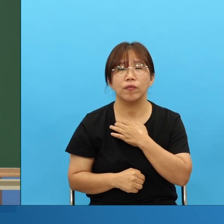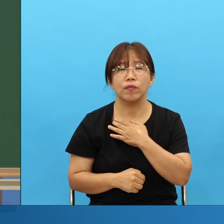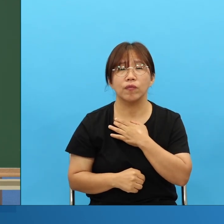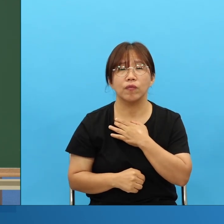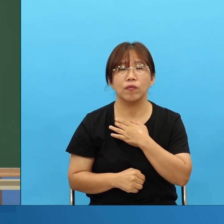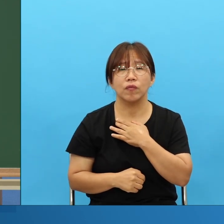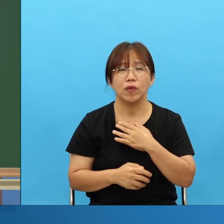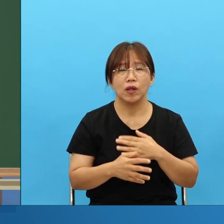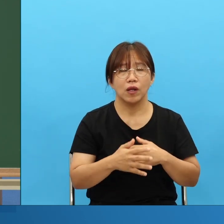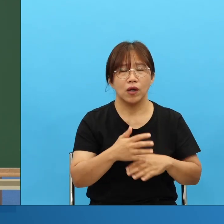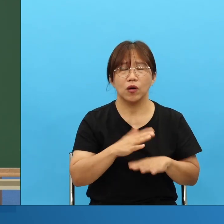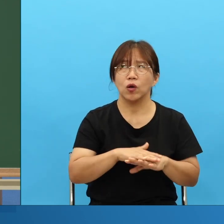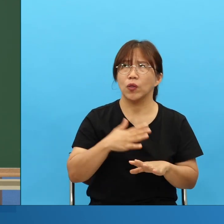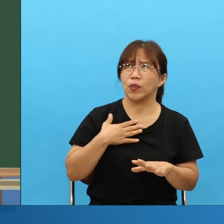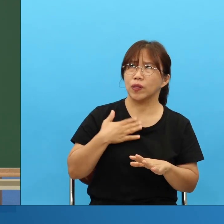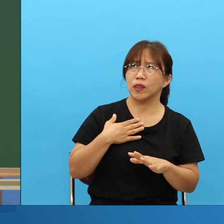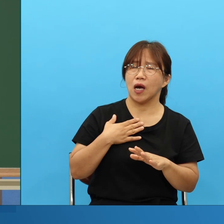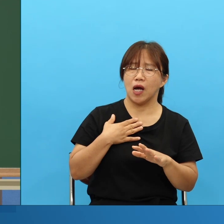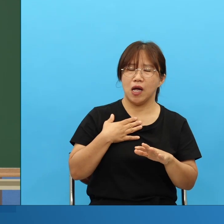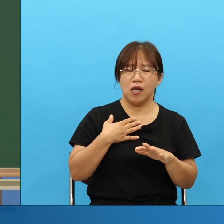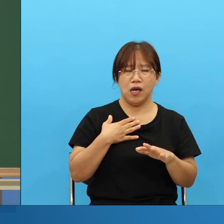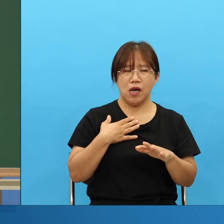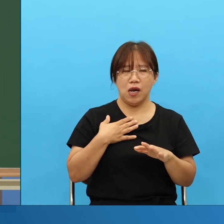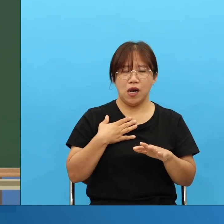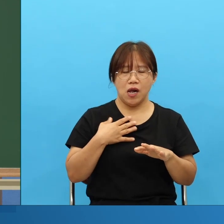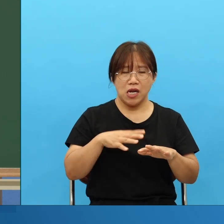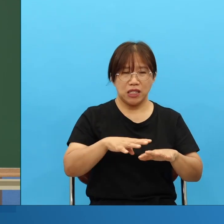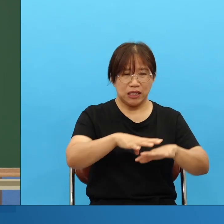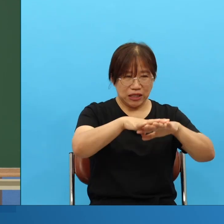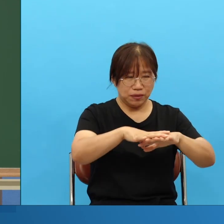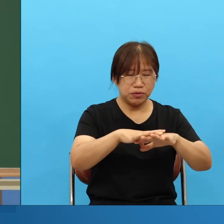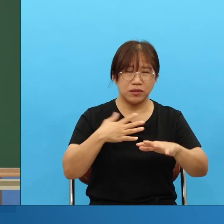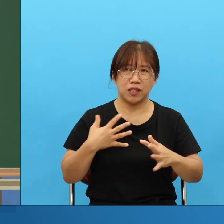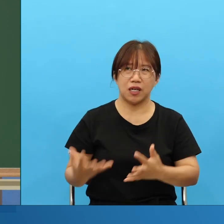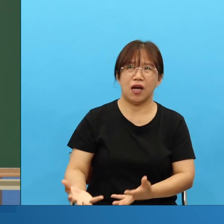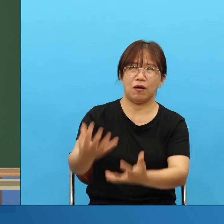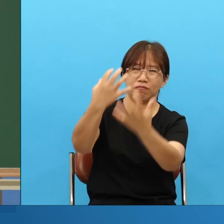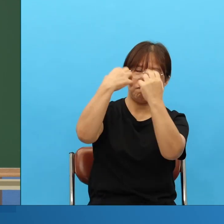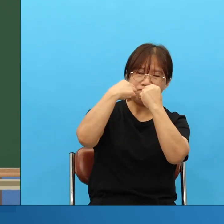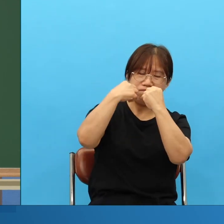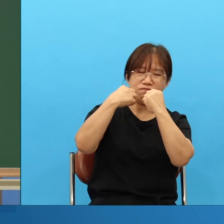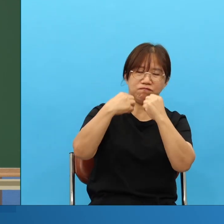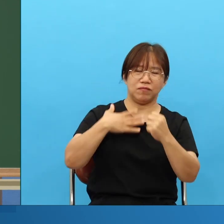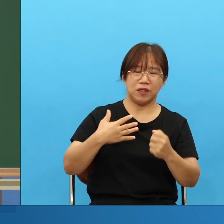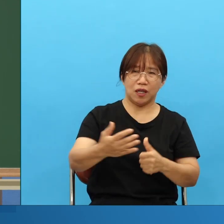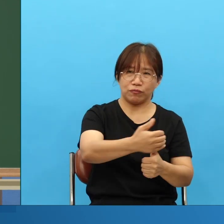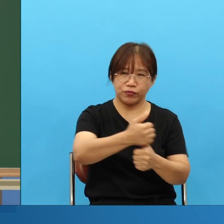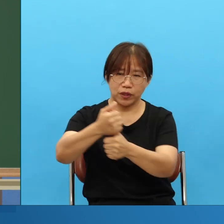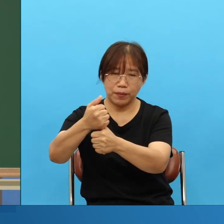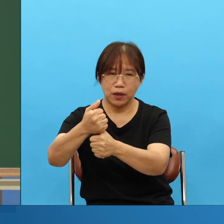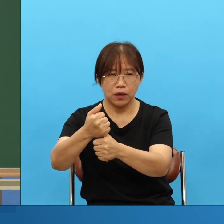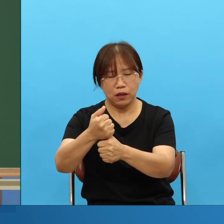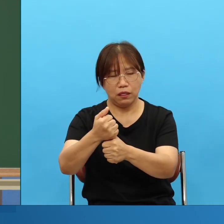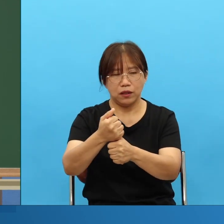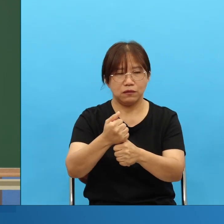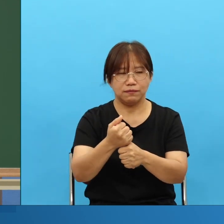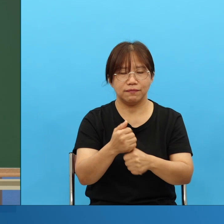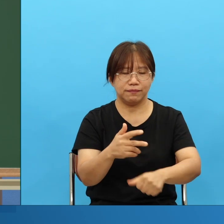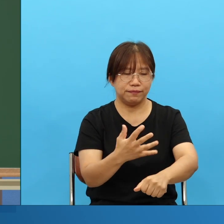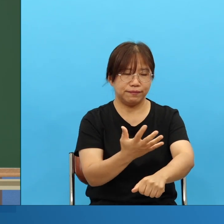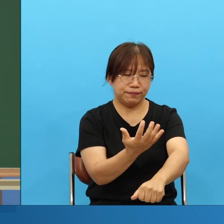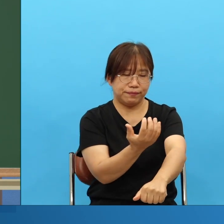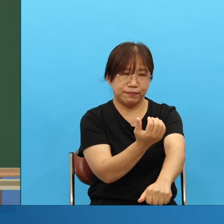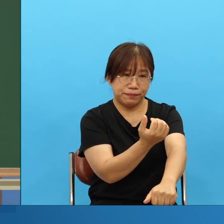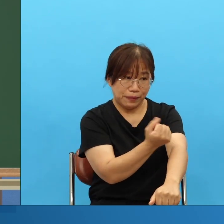자기가 포획당했다 하면서 실제 마약을 해서 사람들이 기분이 좋고 뭐 이럴 줄 알지만 그렇지 않아요. 어떤 사람